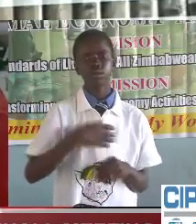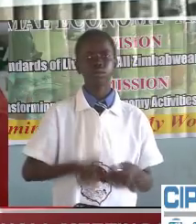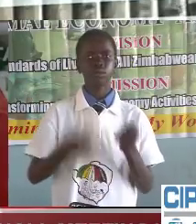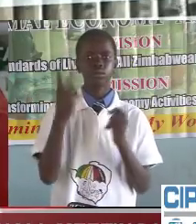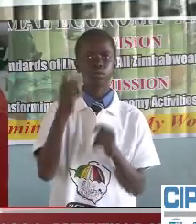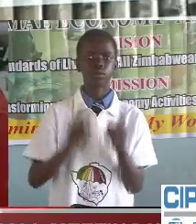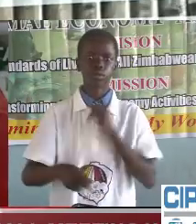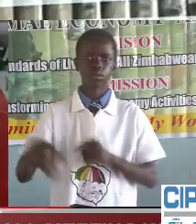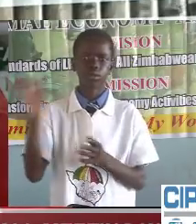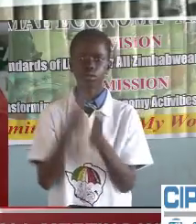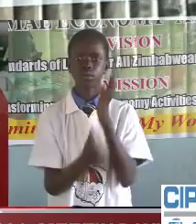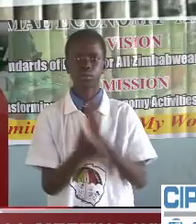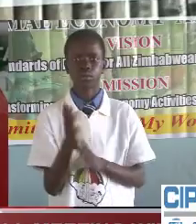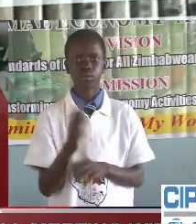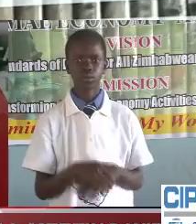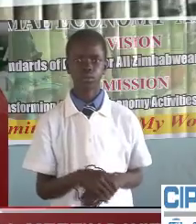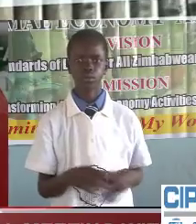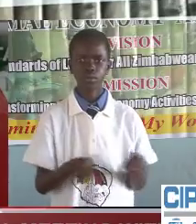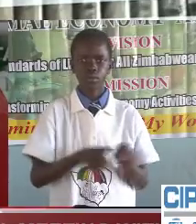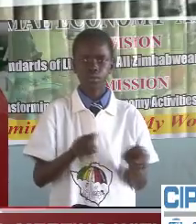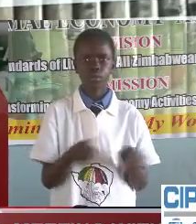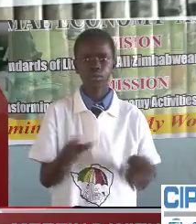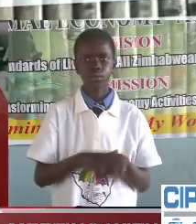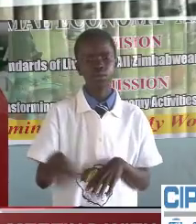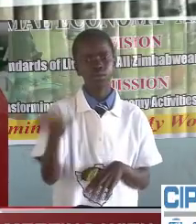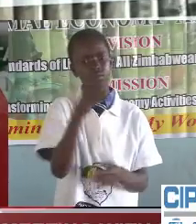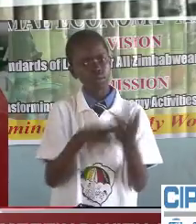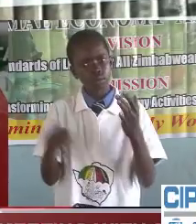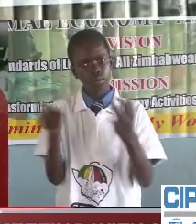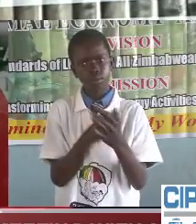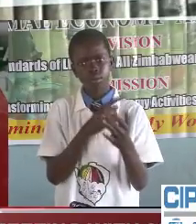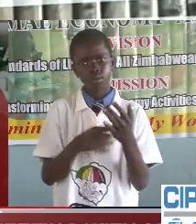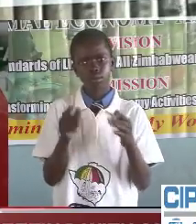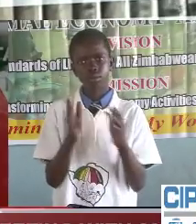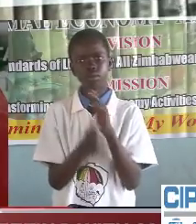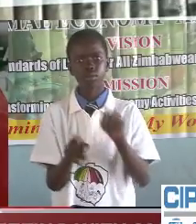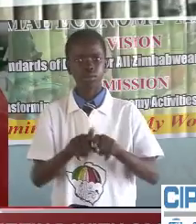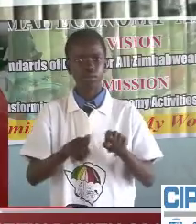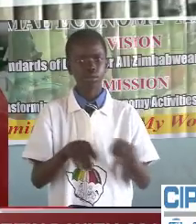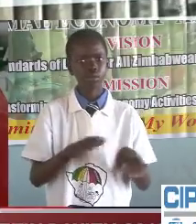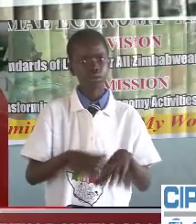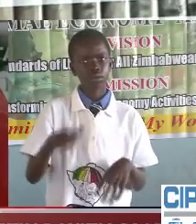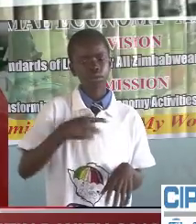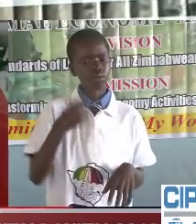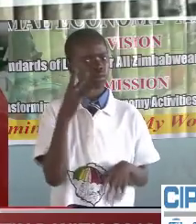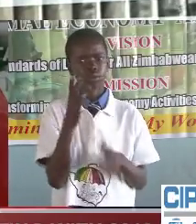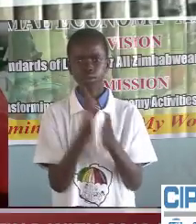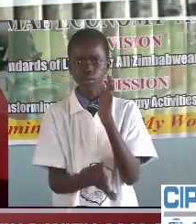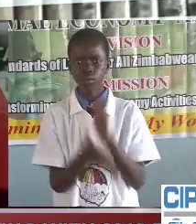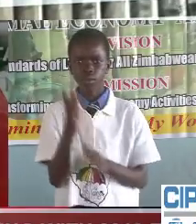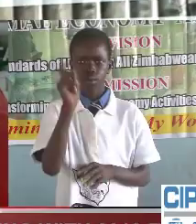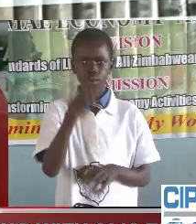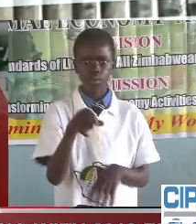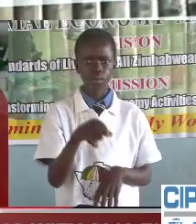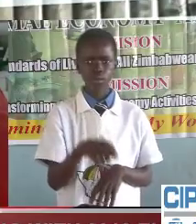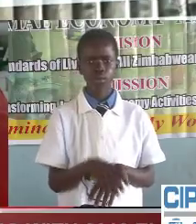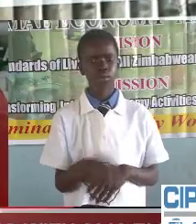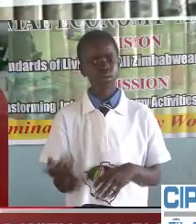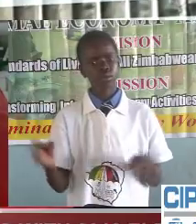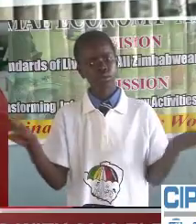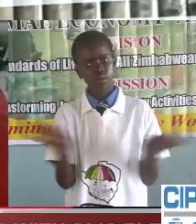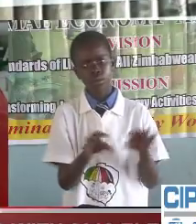pace yacho sevanhu vacho vanovhota. Handisati ndamboona queue yemavoters,